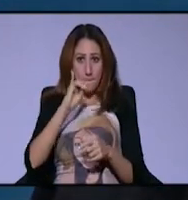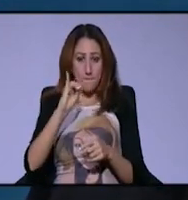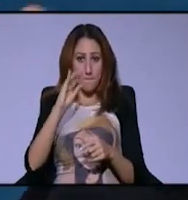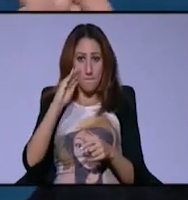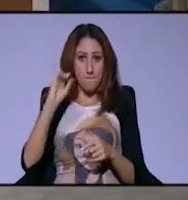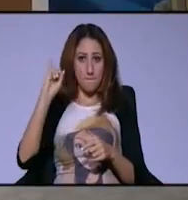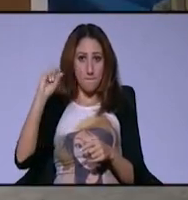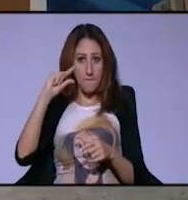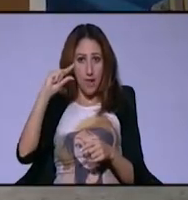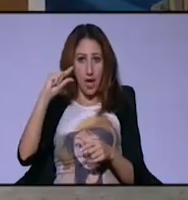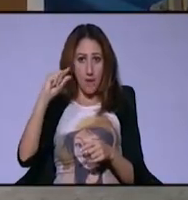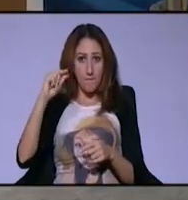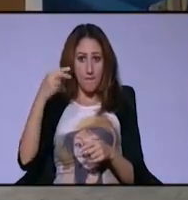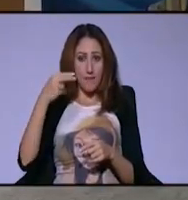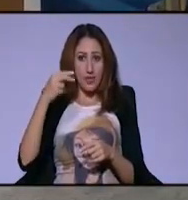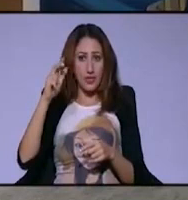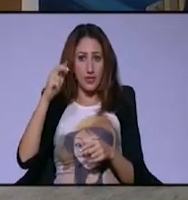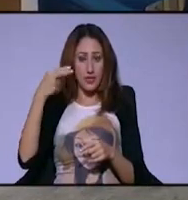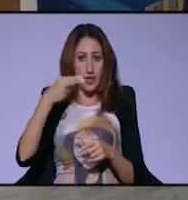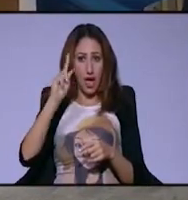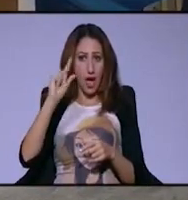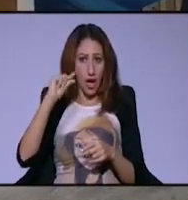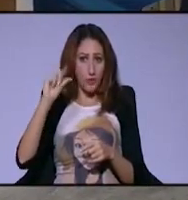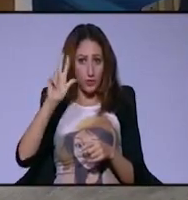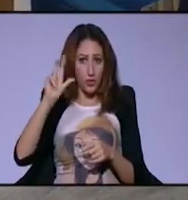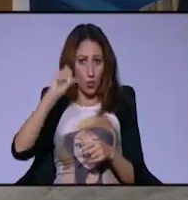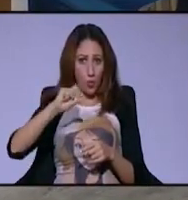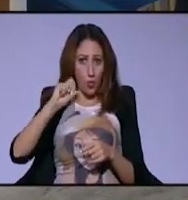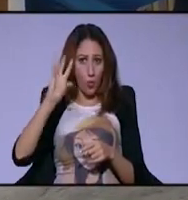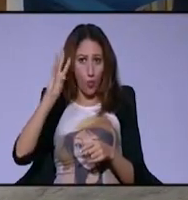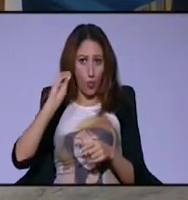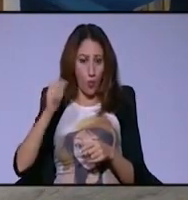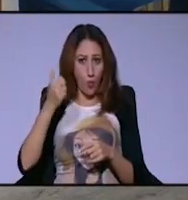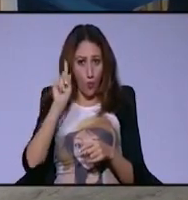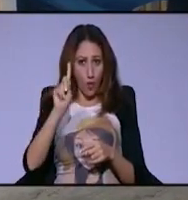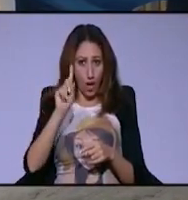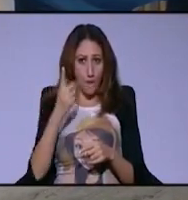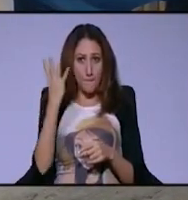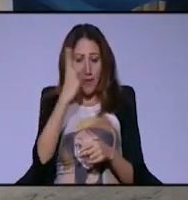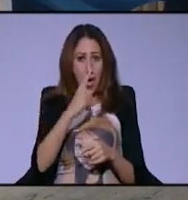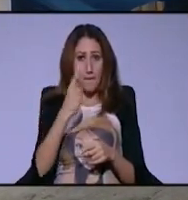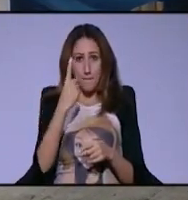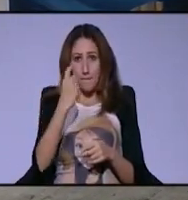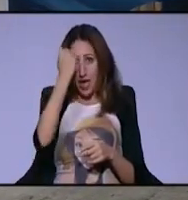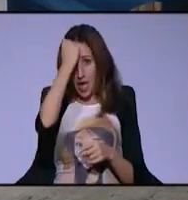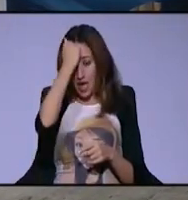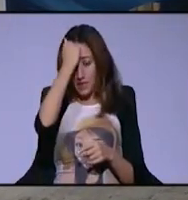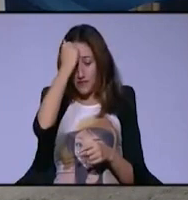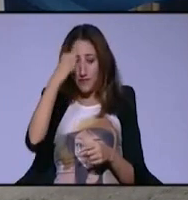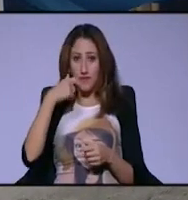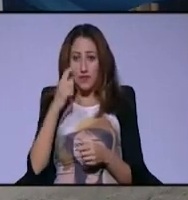العباسي في 6 أجزاء كبار، تسجل وترصد تقريبا 1000 معلم